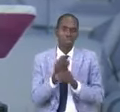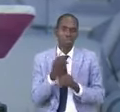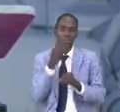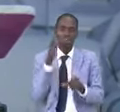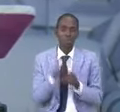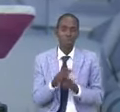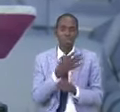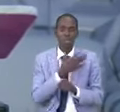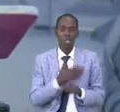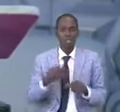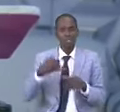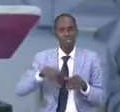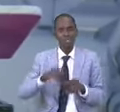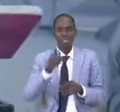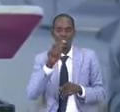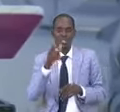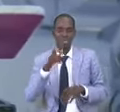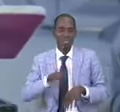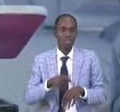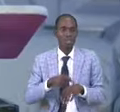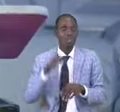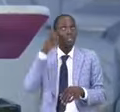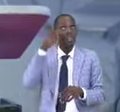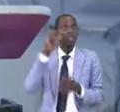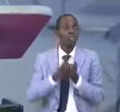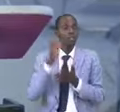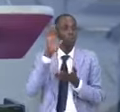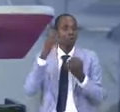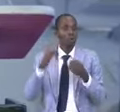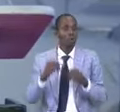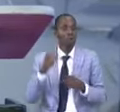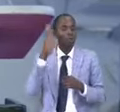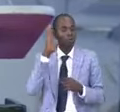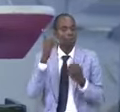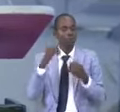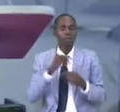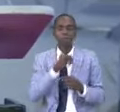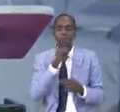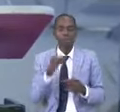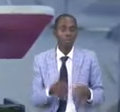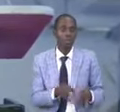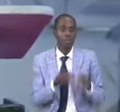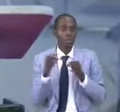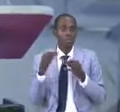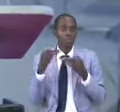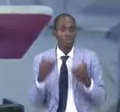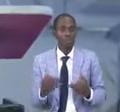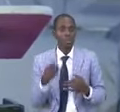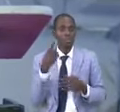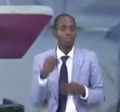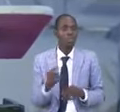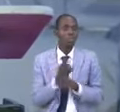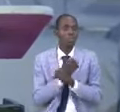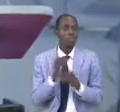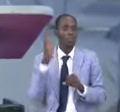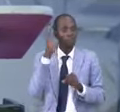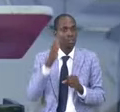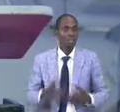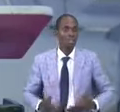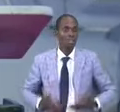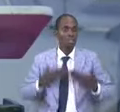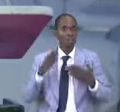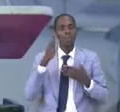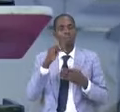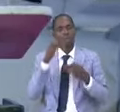que vous est promis encore un peu un peu de temps celle qui doit venir viendra et le tardera pas et mon juge pas la fois